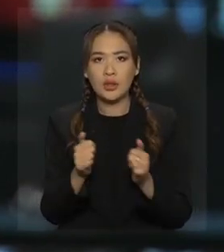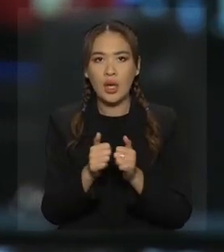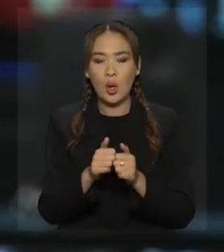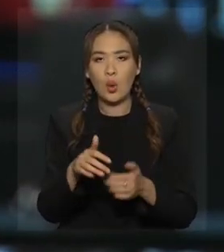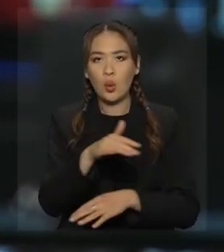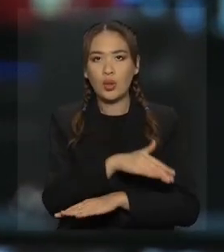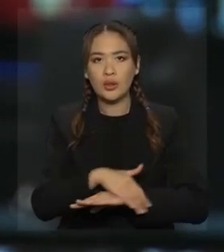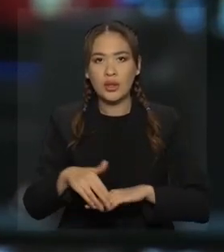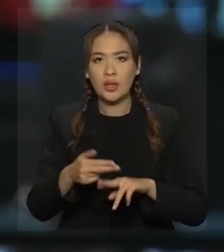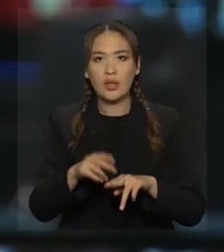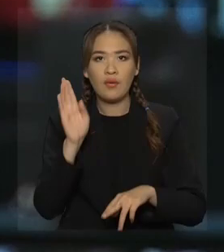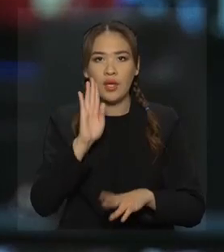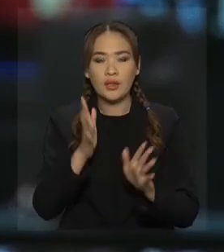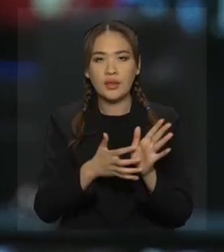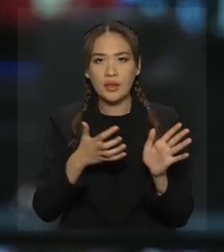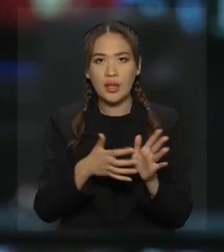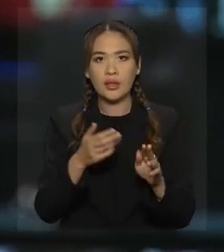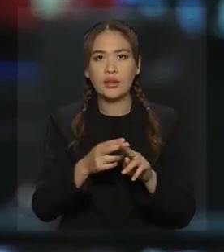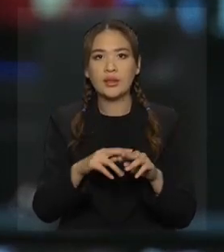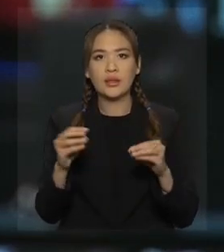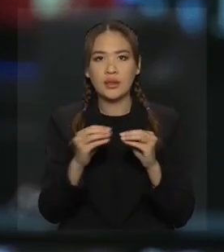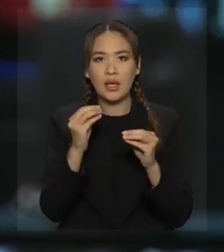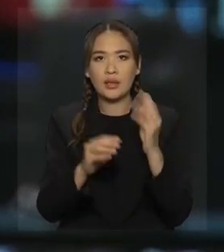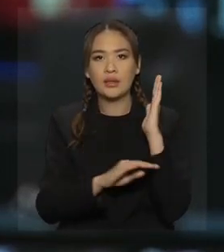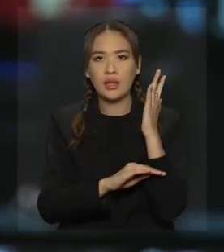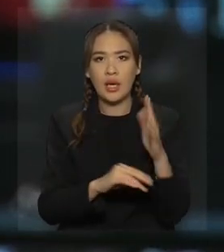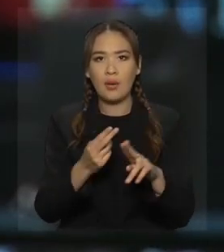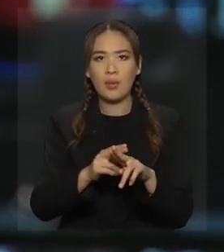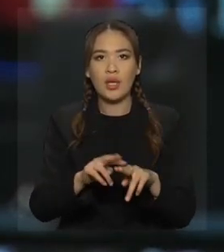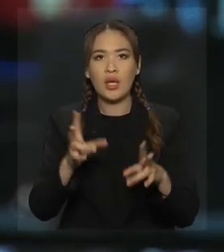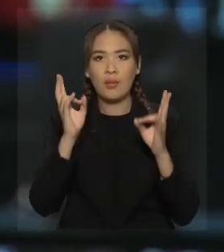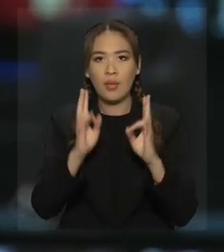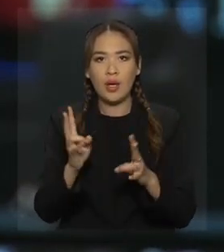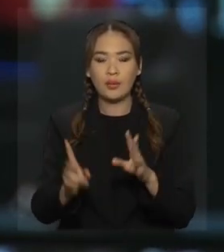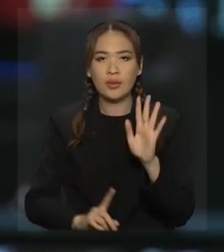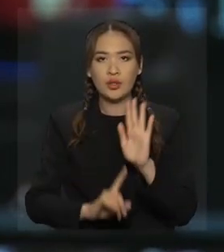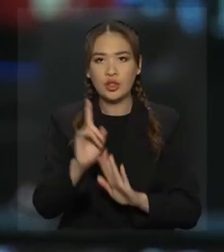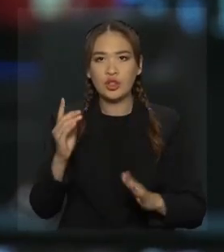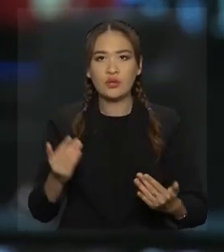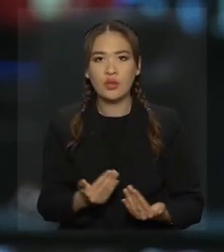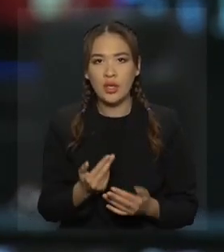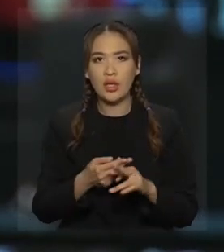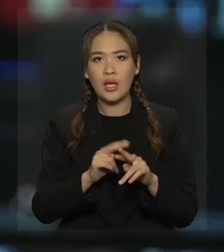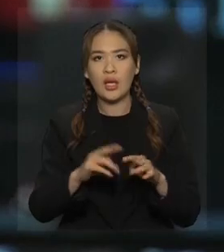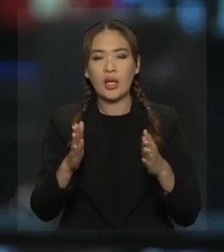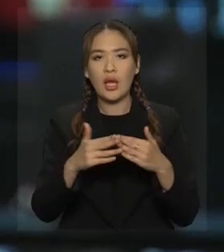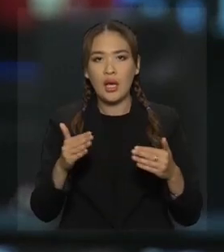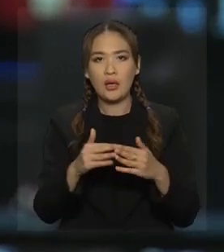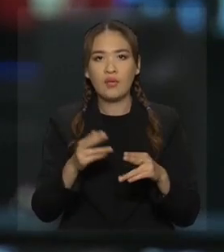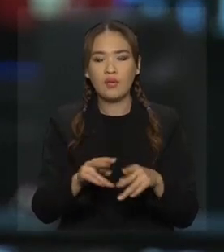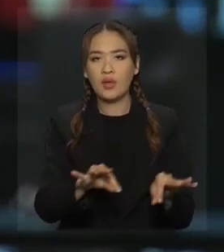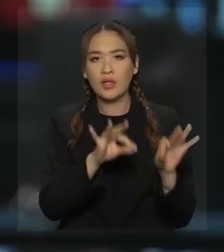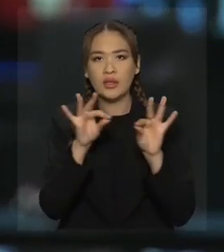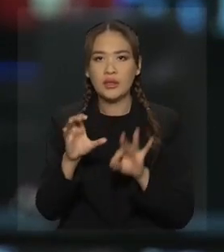улицах. Из-за нехватки воды десятки деревьев стали погибать. К настоящему моменту подачу живительной влаги восстановили.